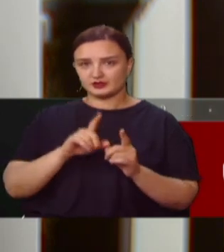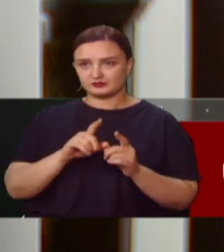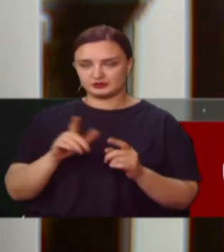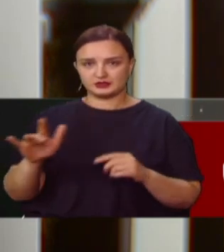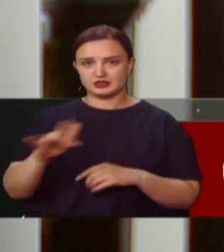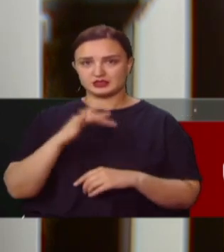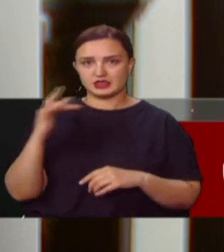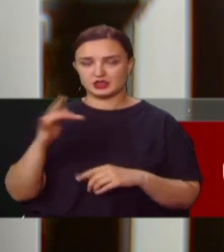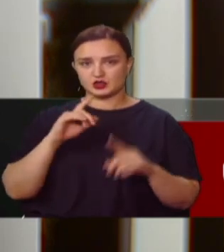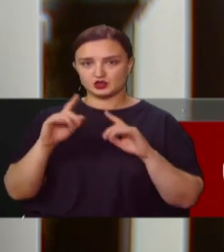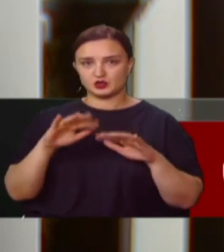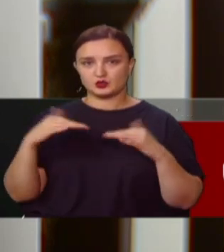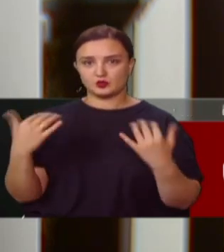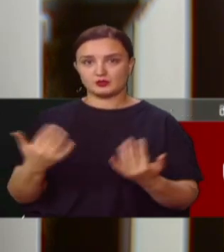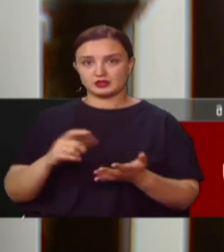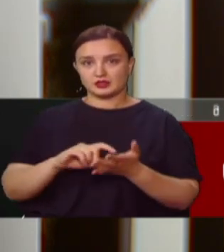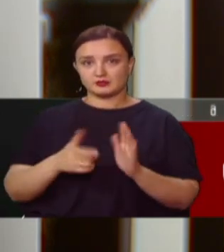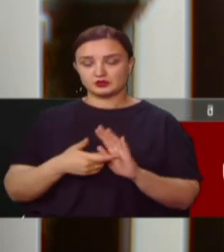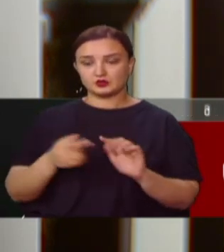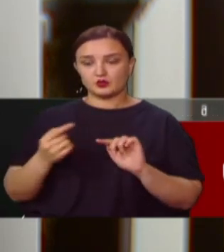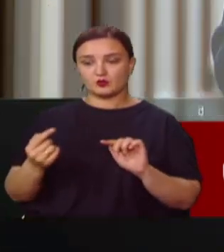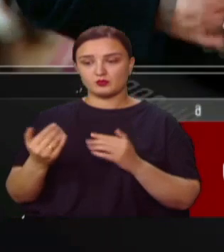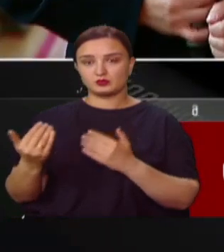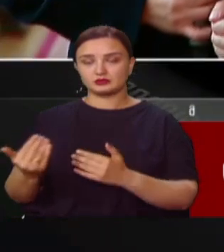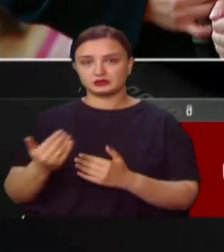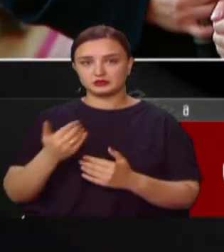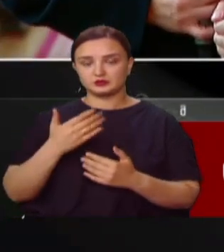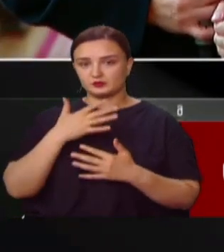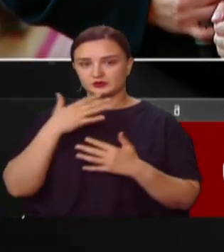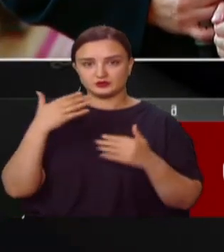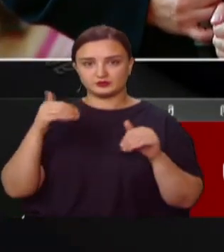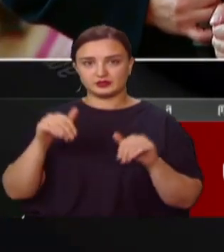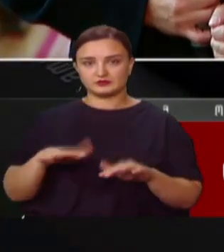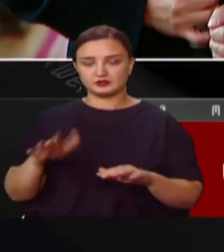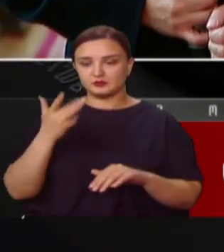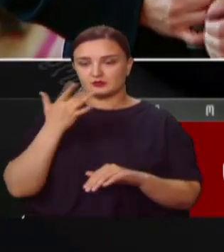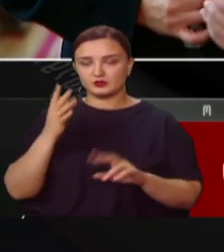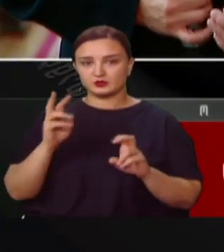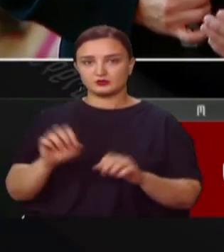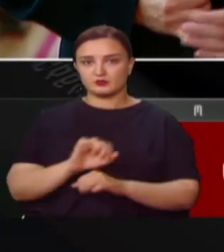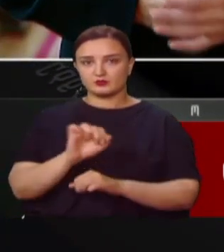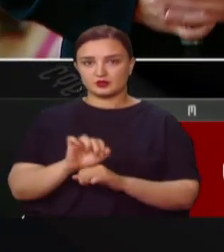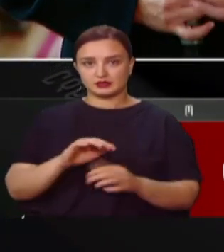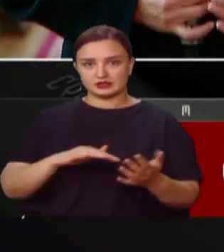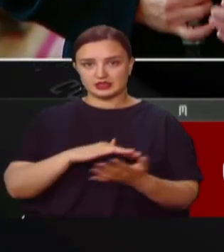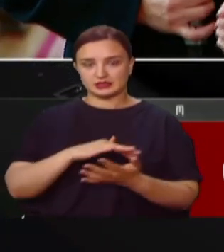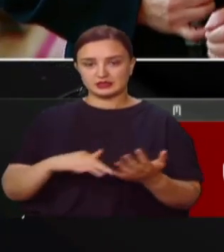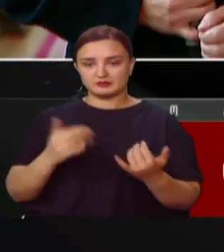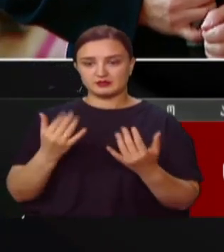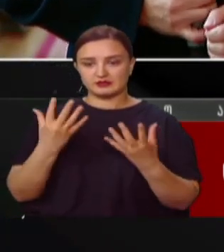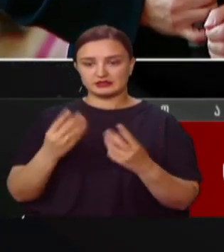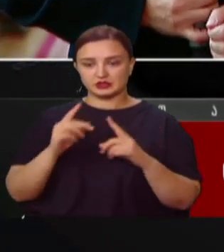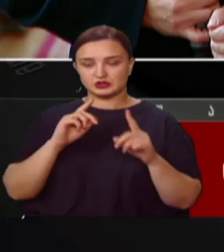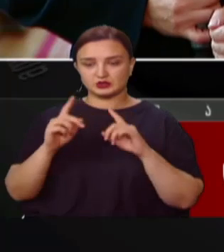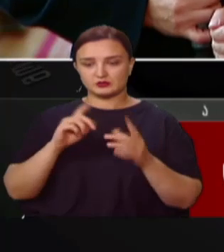ხდომათა დარბაზში. ამის მიზეზი არის ოპოზიციის დიდი ნაწილის გადაწყვეტილება, რომლებიც პოლიტიკურ ბოიკოტს აგრძელებენ. ისინი დღევანდელ